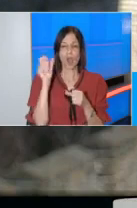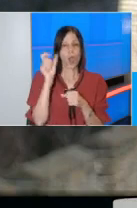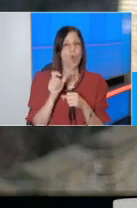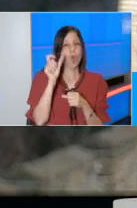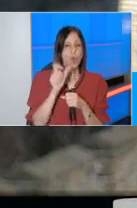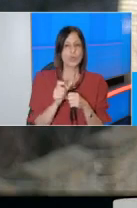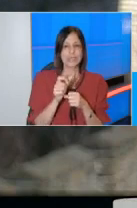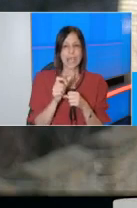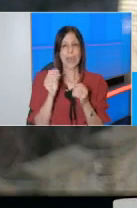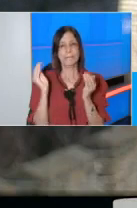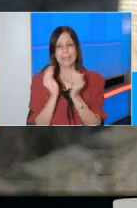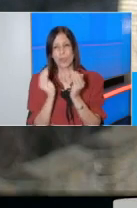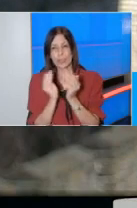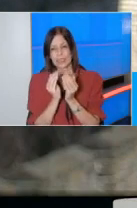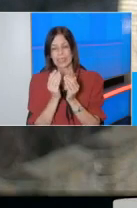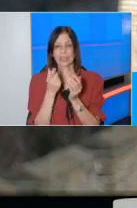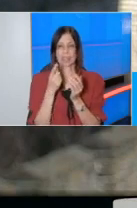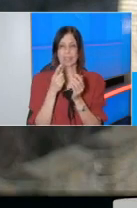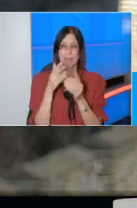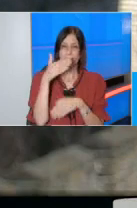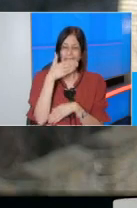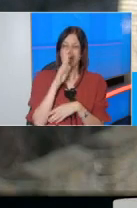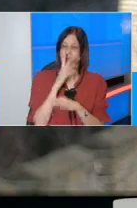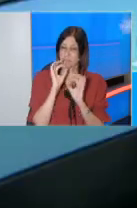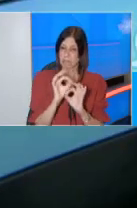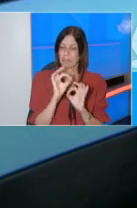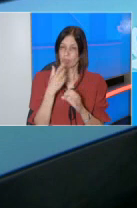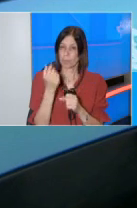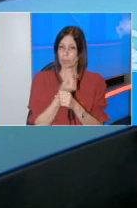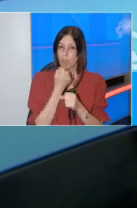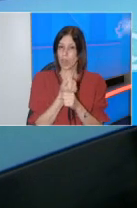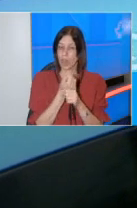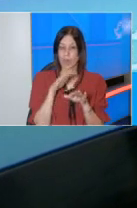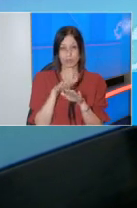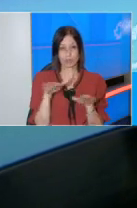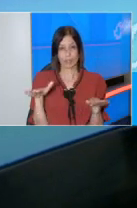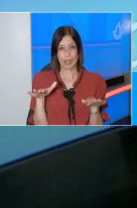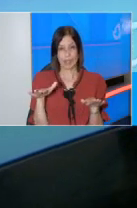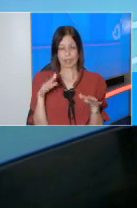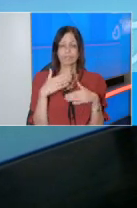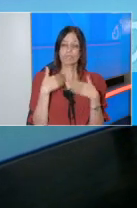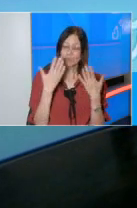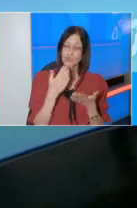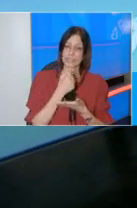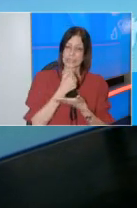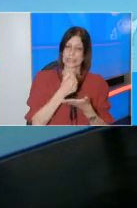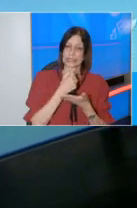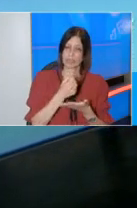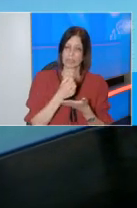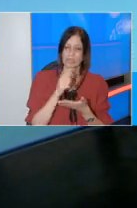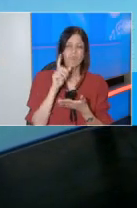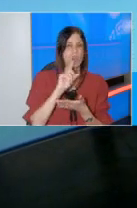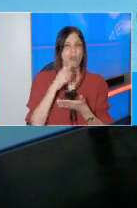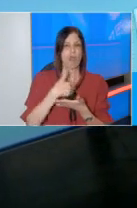האוכלוסיות מיעוט במדינה. האם הוא באמת פועל בשטח? הוקצו תקציבים, אבל הם לא